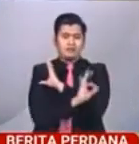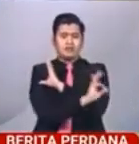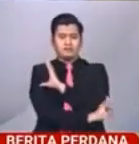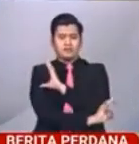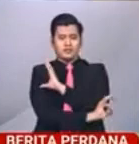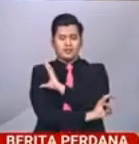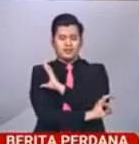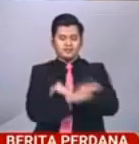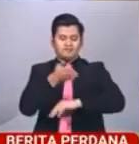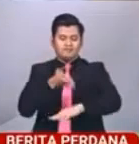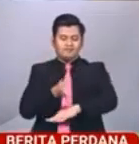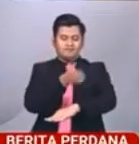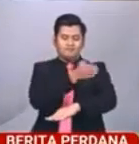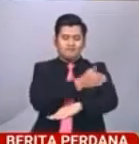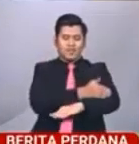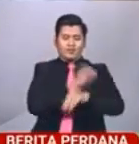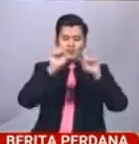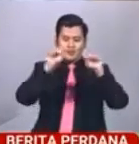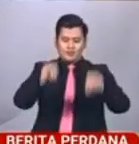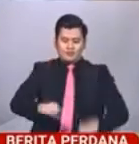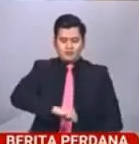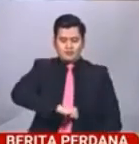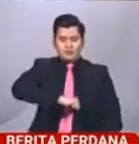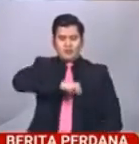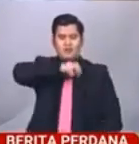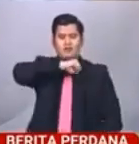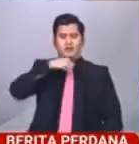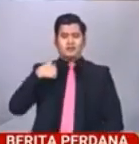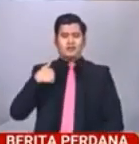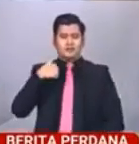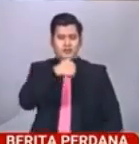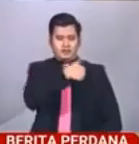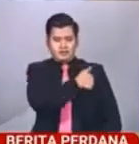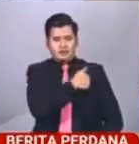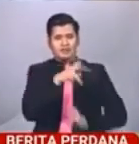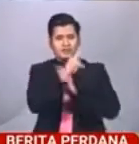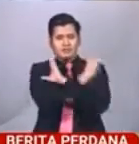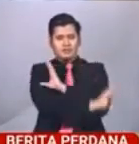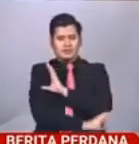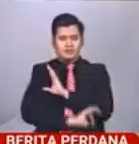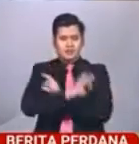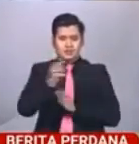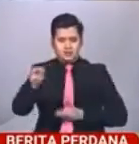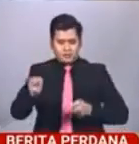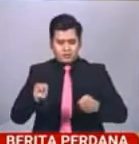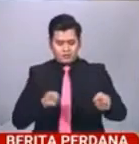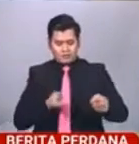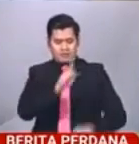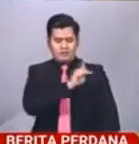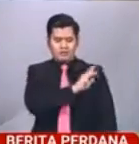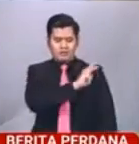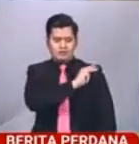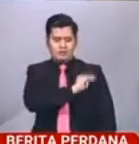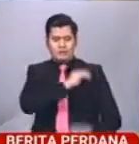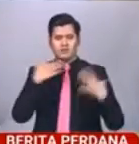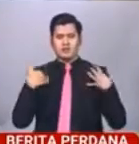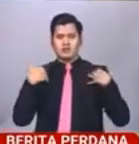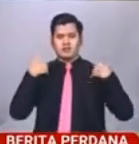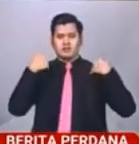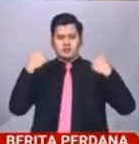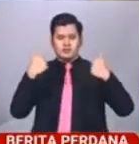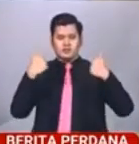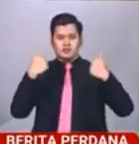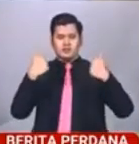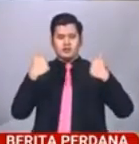cukup membanggakan kita di Negeri Sembilan. Usaha yang dilakukan oleh Kementerian Kesihatan dan pihak keselamatan